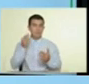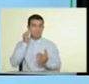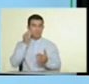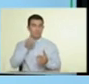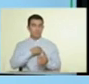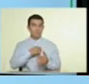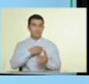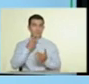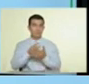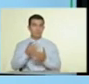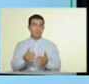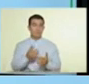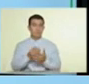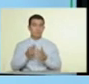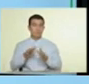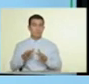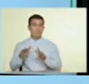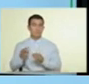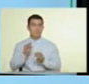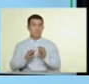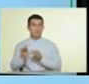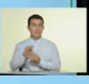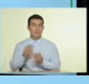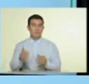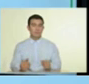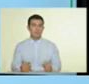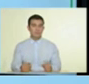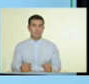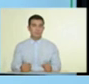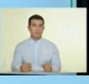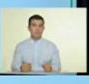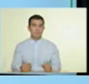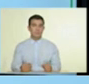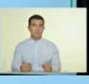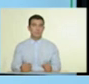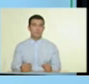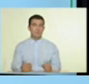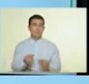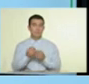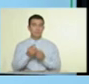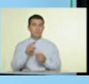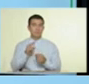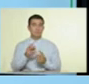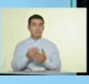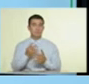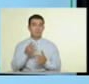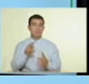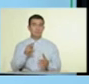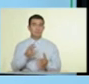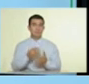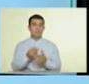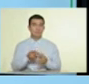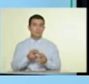soddalashtirib oling va o'rniga qo'ying. Shunda demak, 11p ayro 4p teng